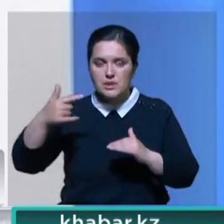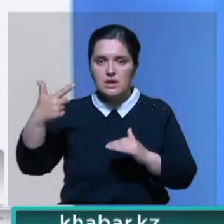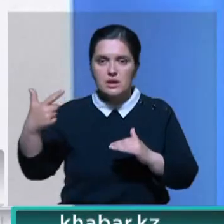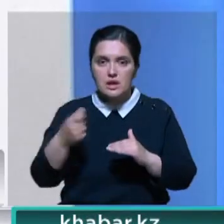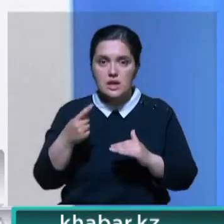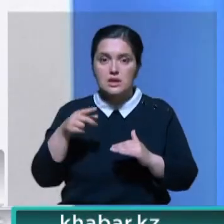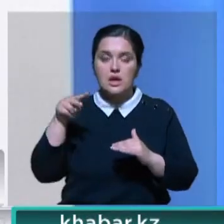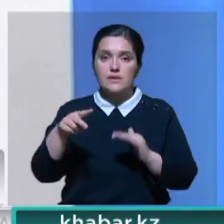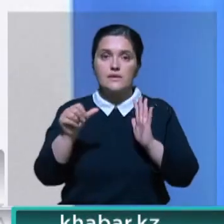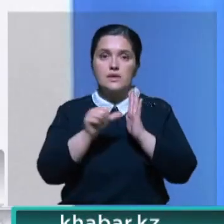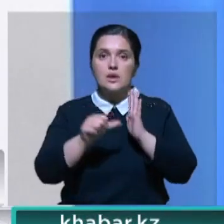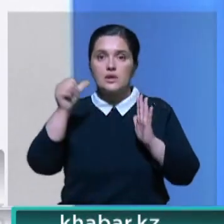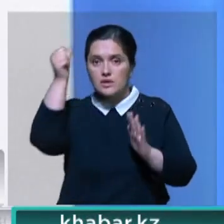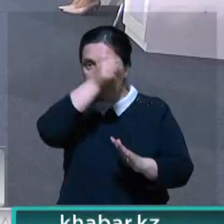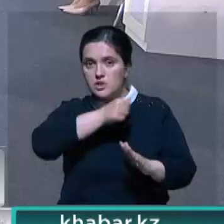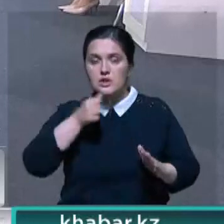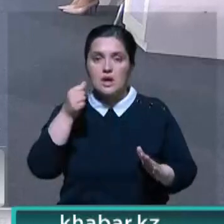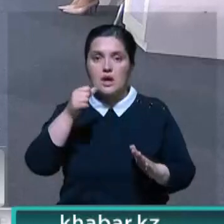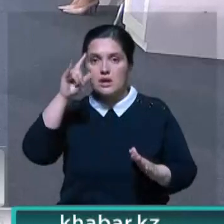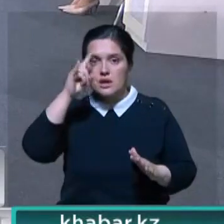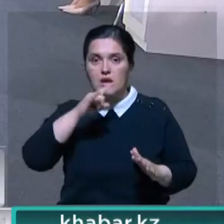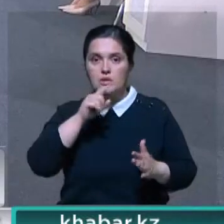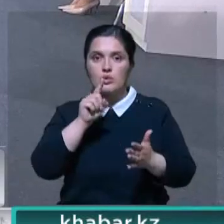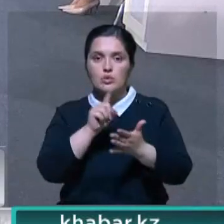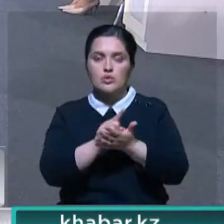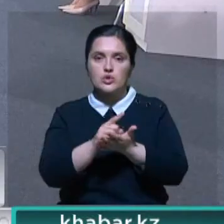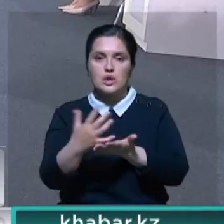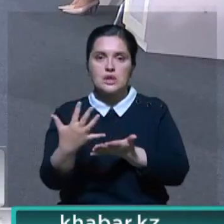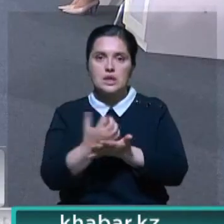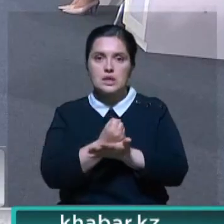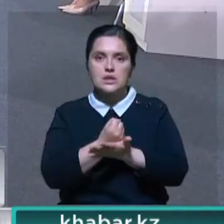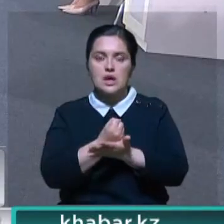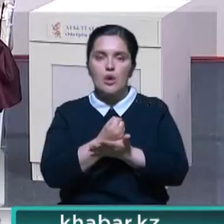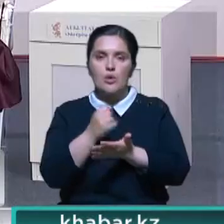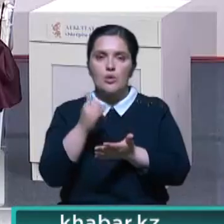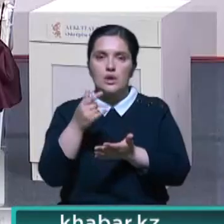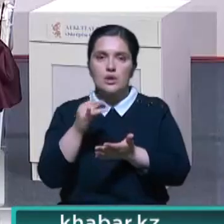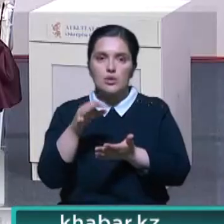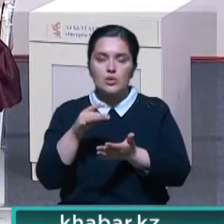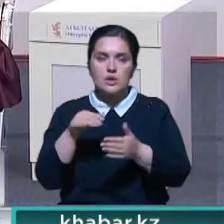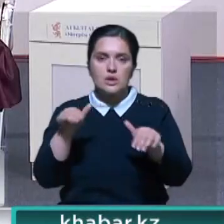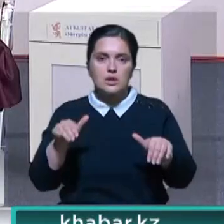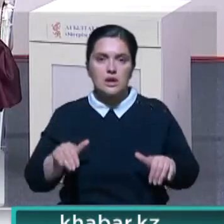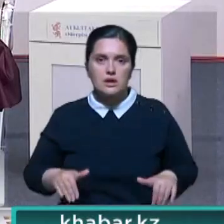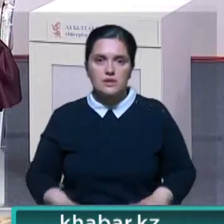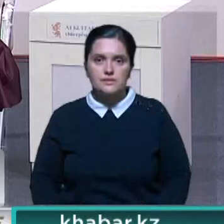выбросов парниковых газов. И напомню, что к 2060 году Казахстан должен достичь углеродной